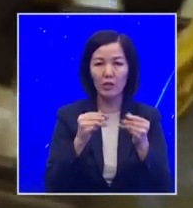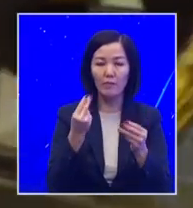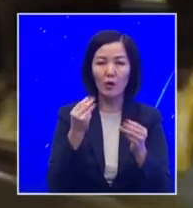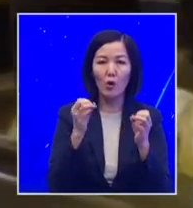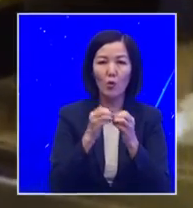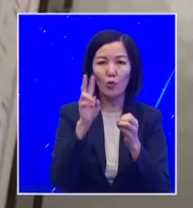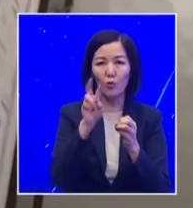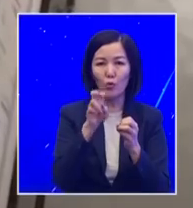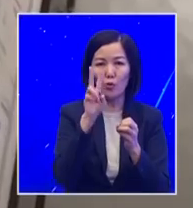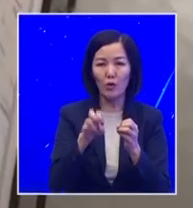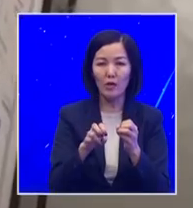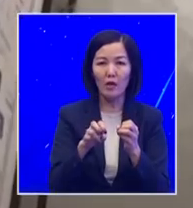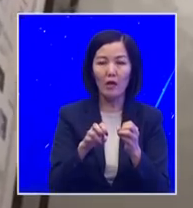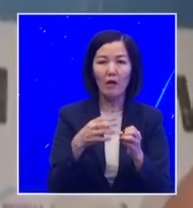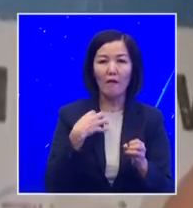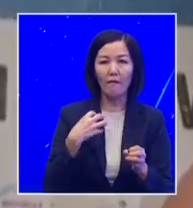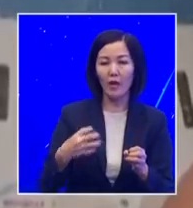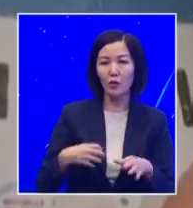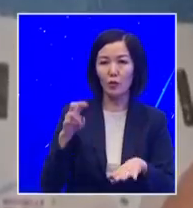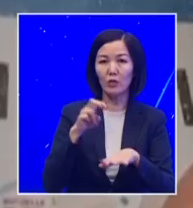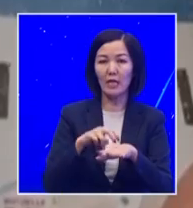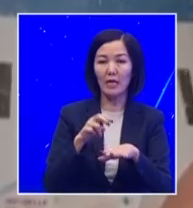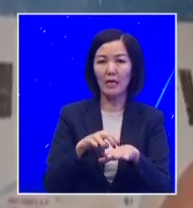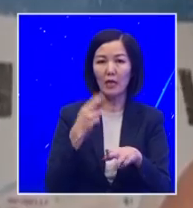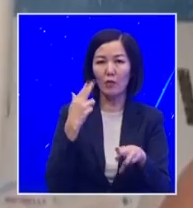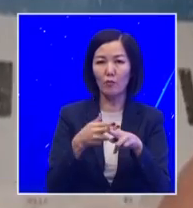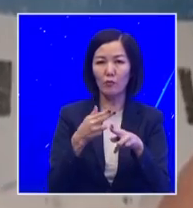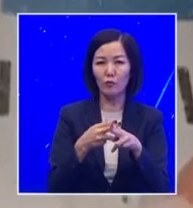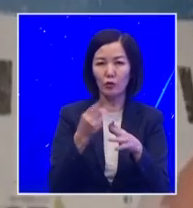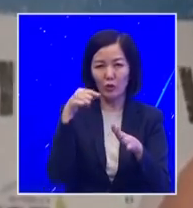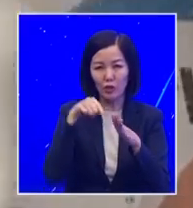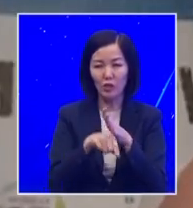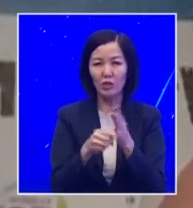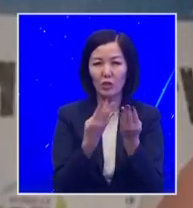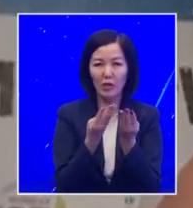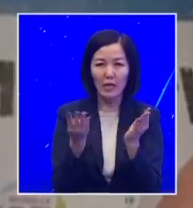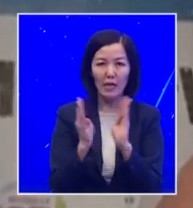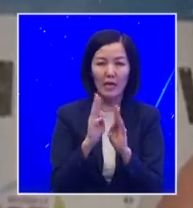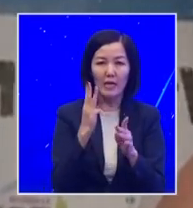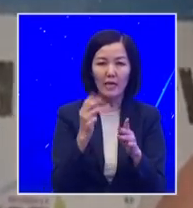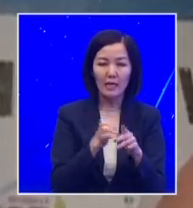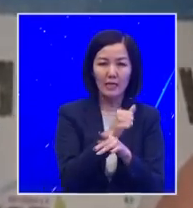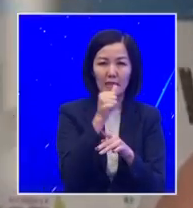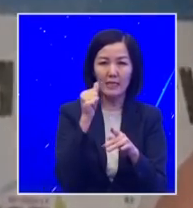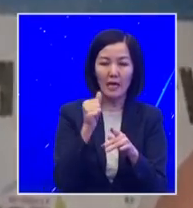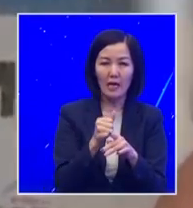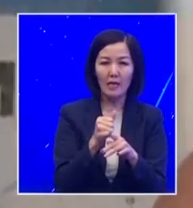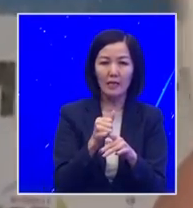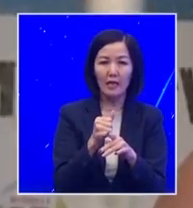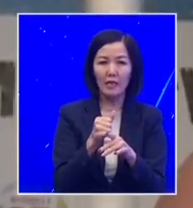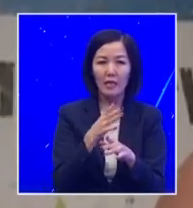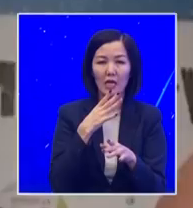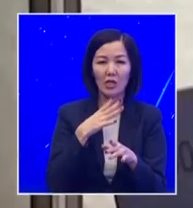$10. Француз дәрігері Роман Ван ден Дроп мұзға толы шының ішінде 2 сағат 35 минут 43 секунд тапжылмай отырды.